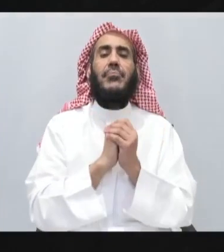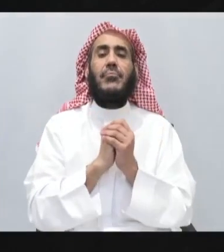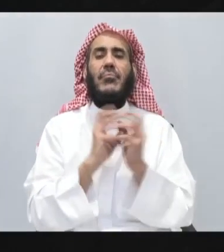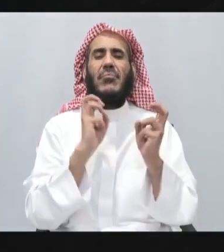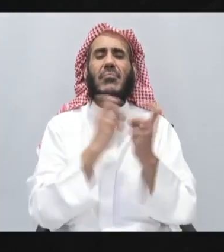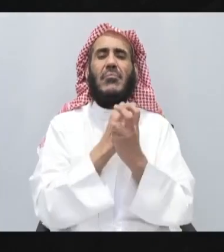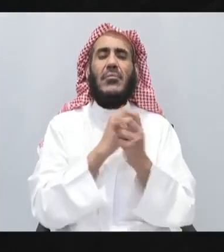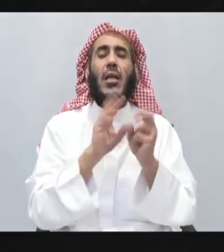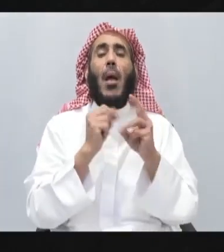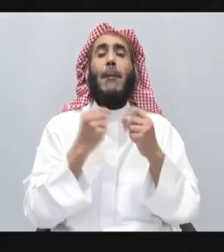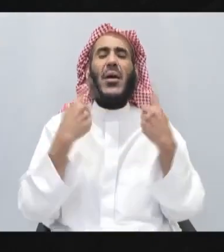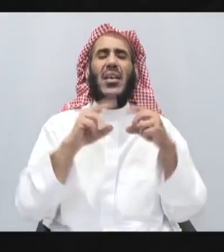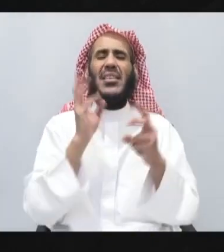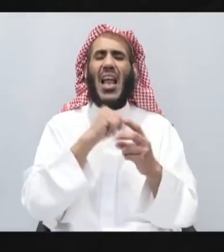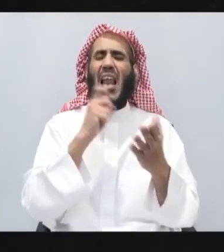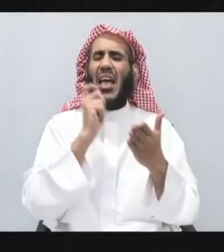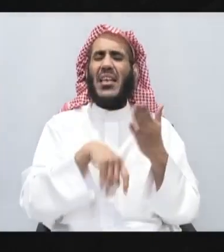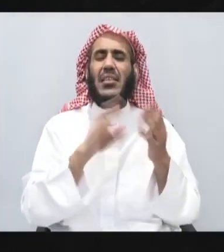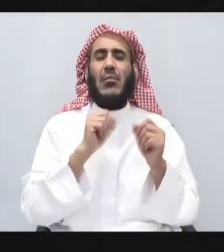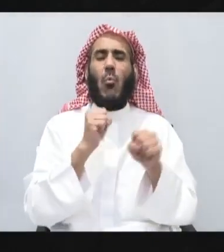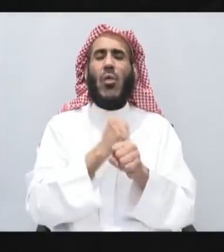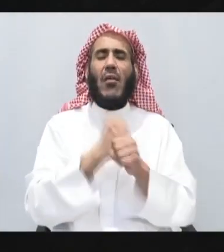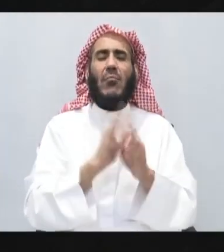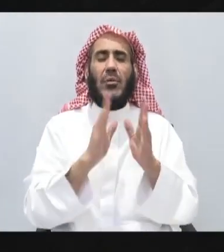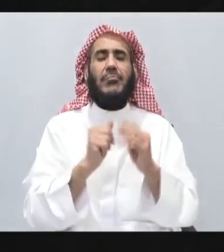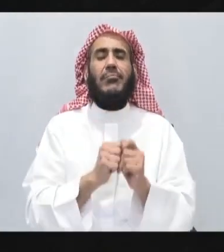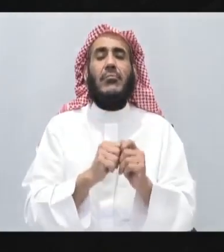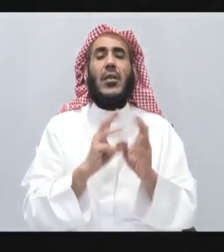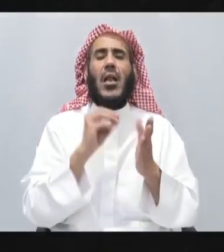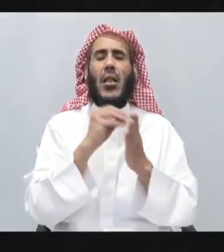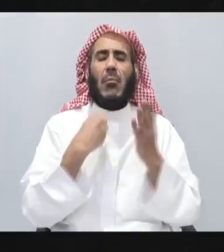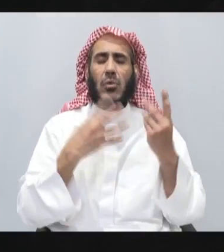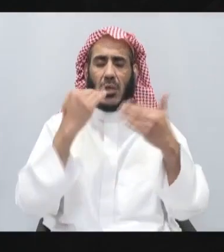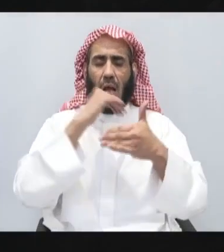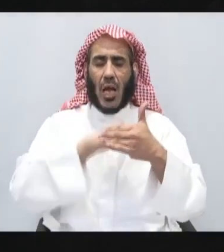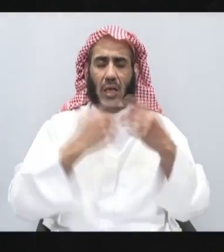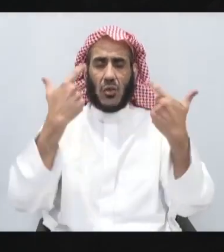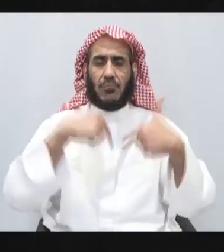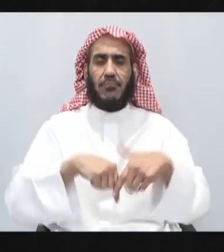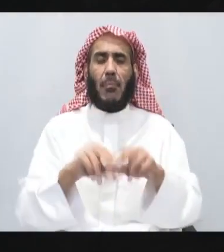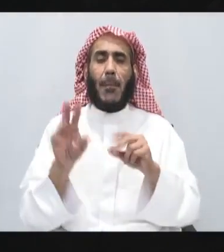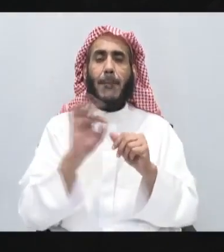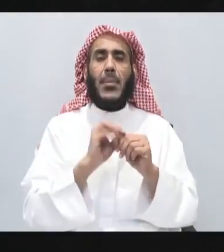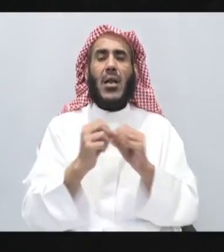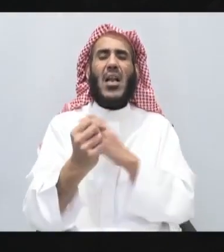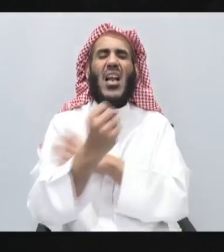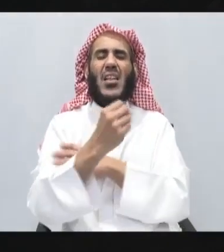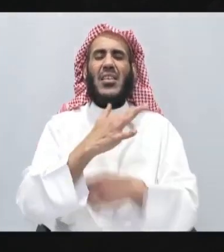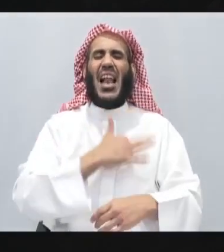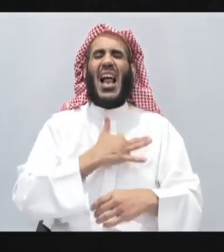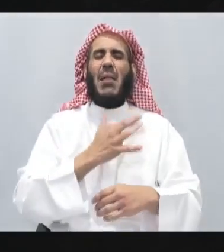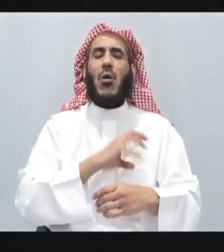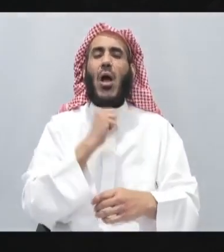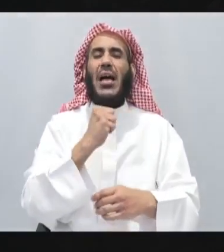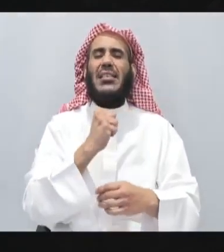العضلات ال اراديه تقوم بوظائف محدده للاعضاء الموجوده في داخل الجسم منها العضلات القلبيه وهي